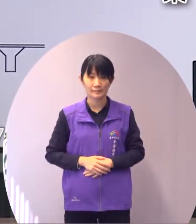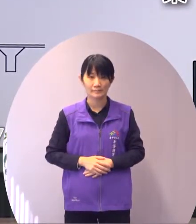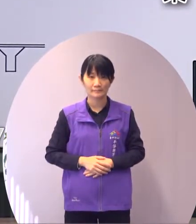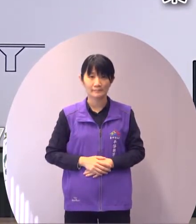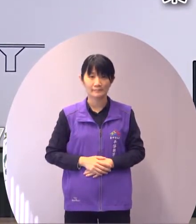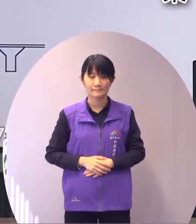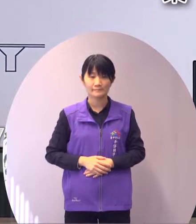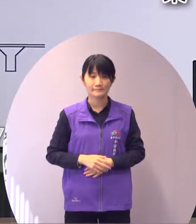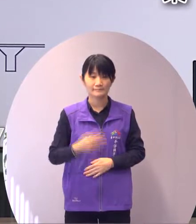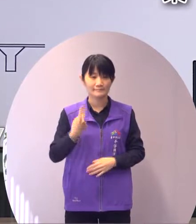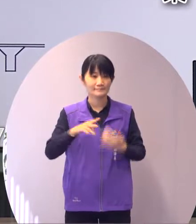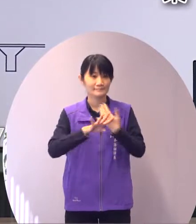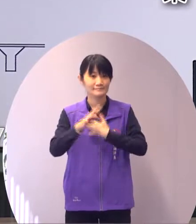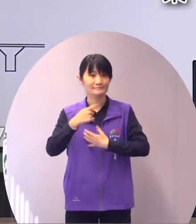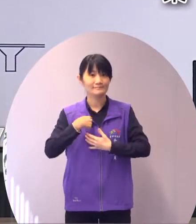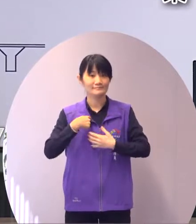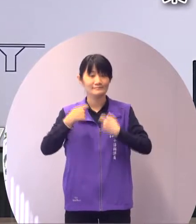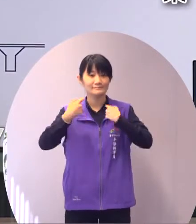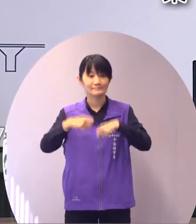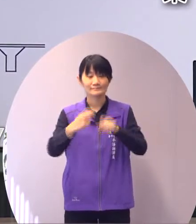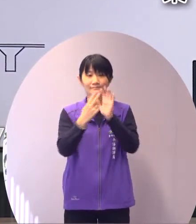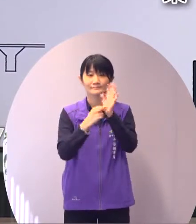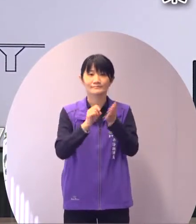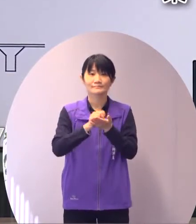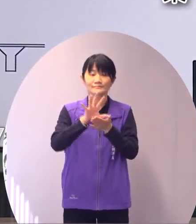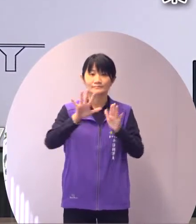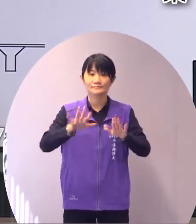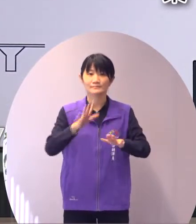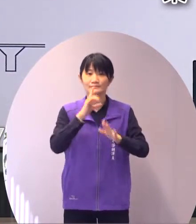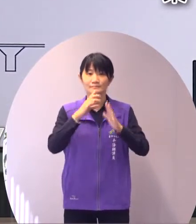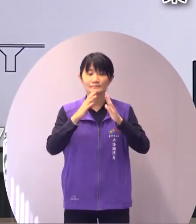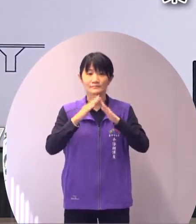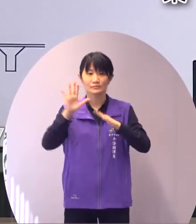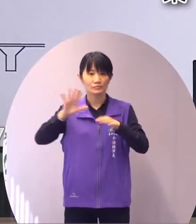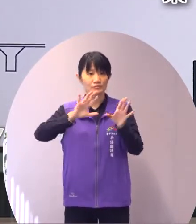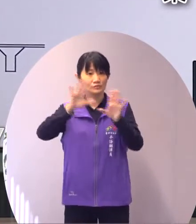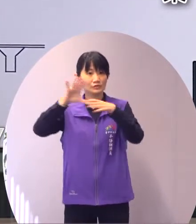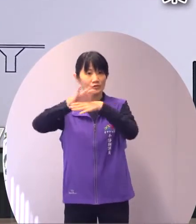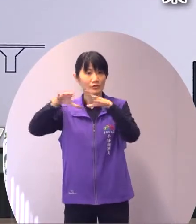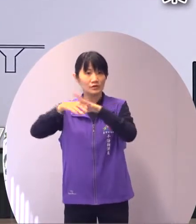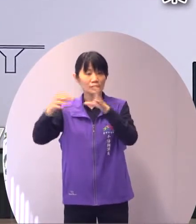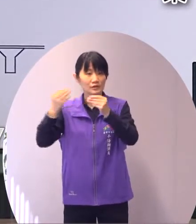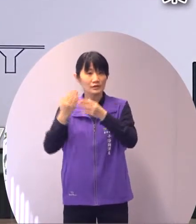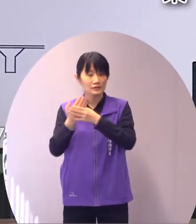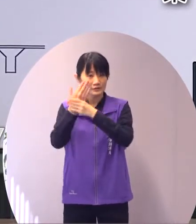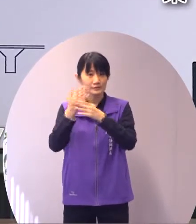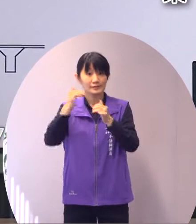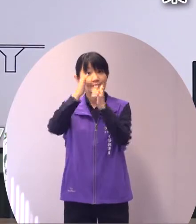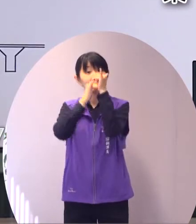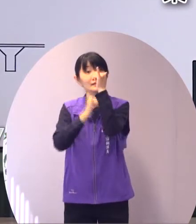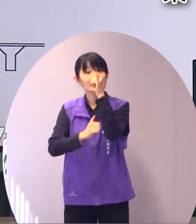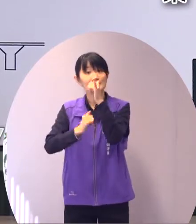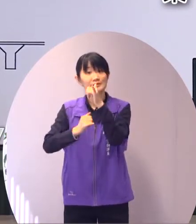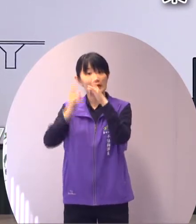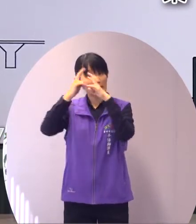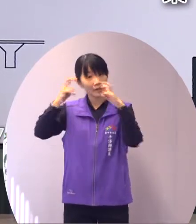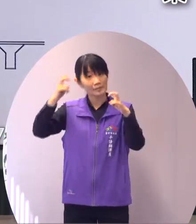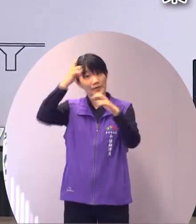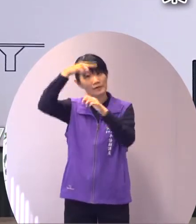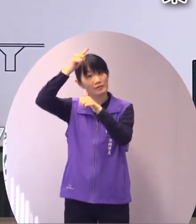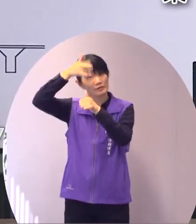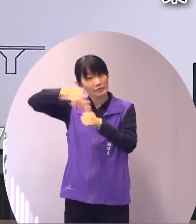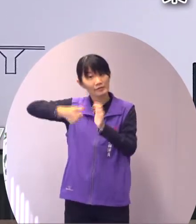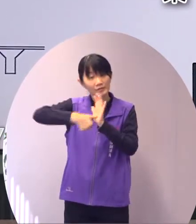大家简单的说明一下，我们现在台中市有形文化资产，譬如说历史建筑、古